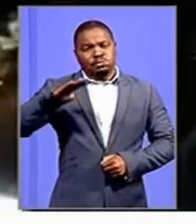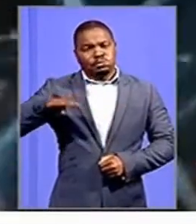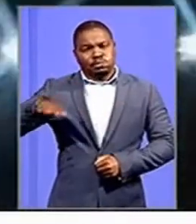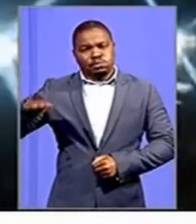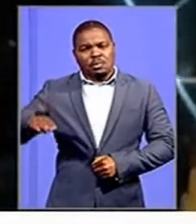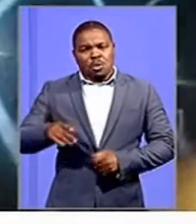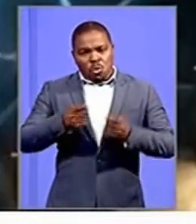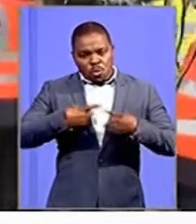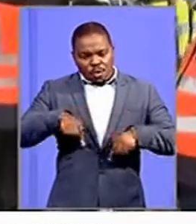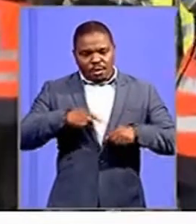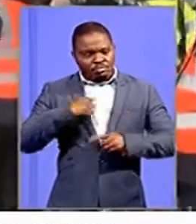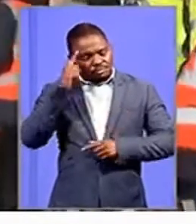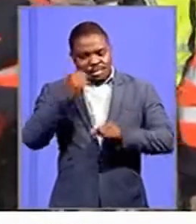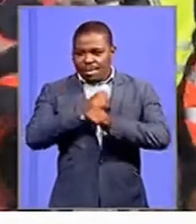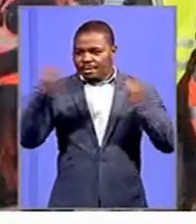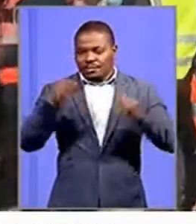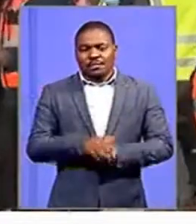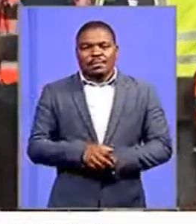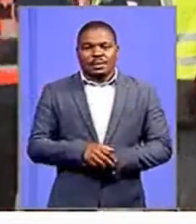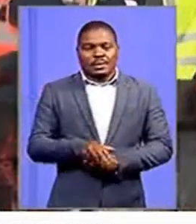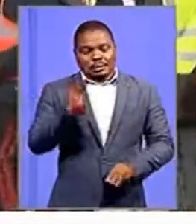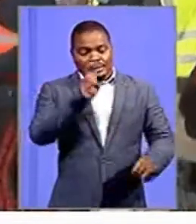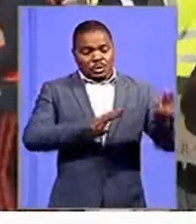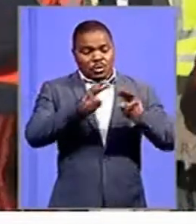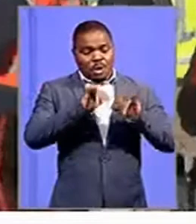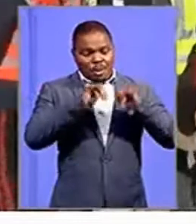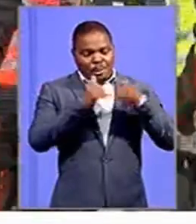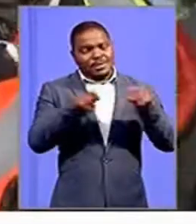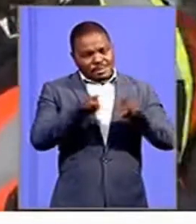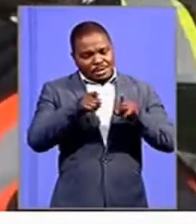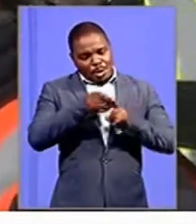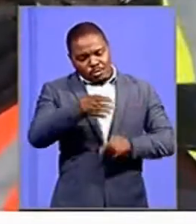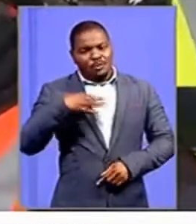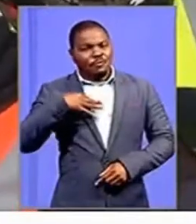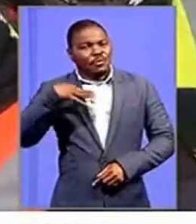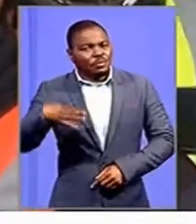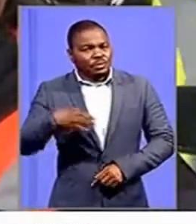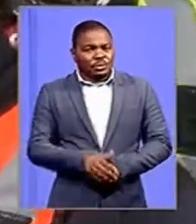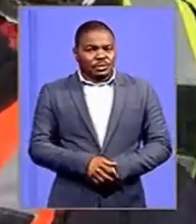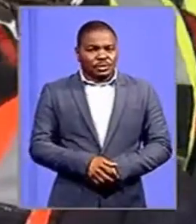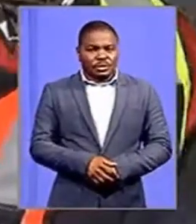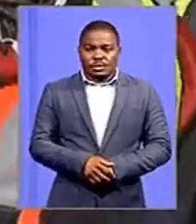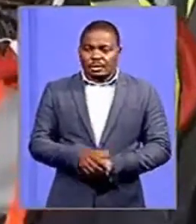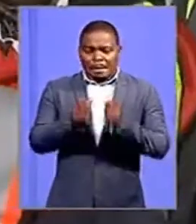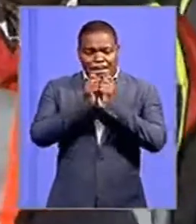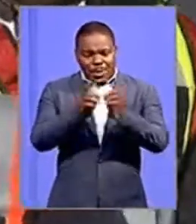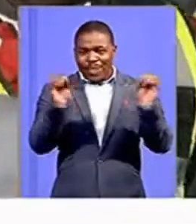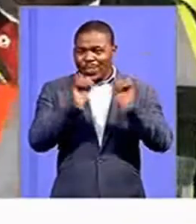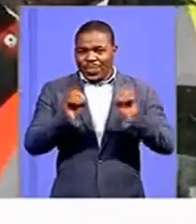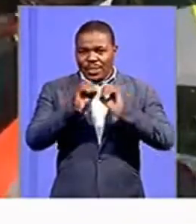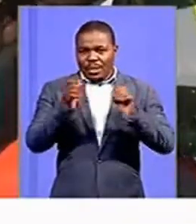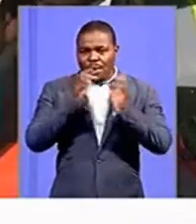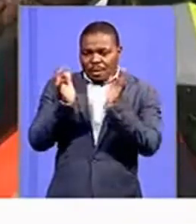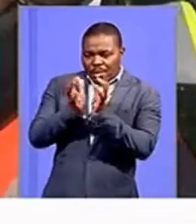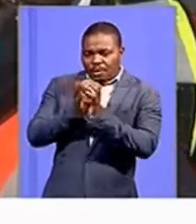will never sleep. Ditlamo tsa tshireletsego le tsona di ne di ithaopile. Mme ha se re bosenye bope la le ko mitsing re tsama ko mitsing